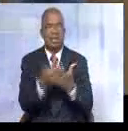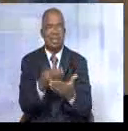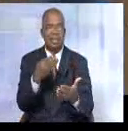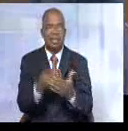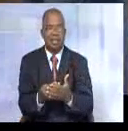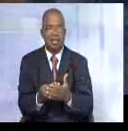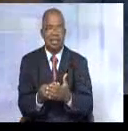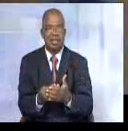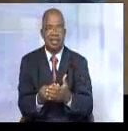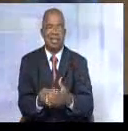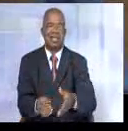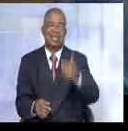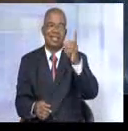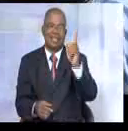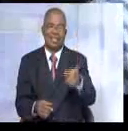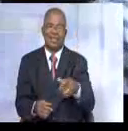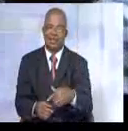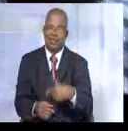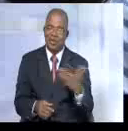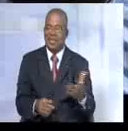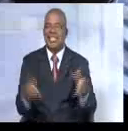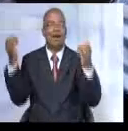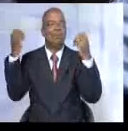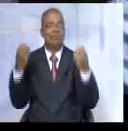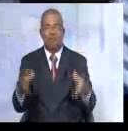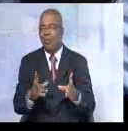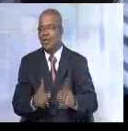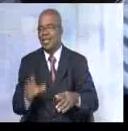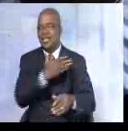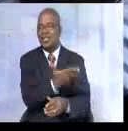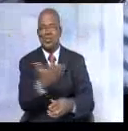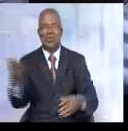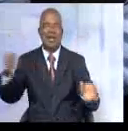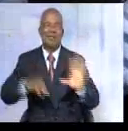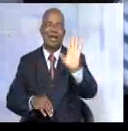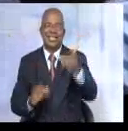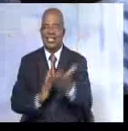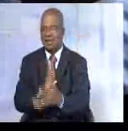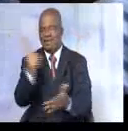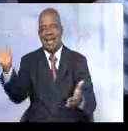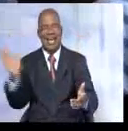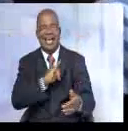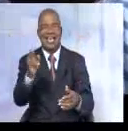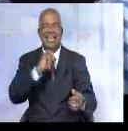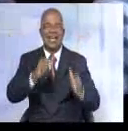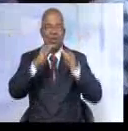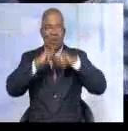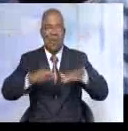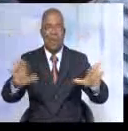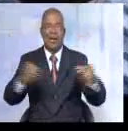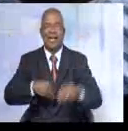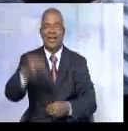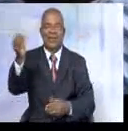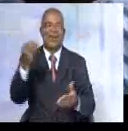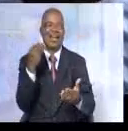faire, mais présentement nous sommes en Zouglou baladeur. Ils apprécient, ils nous lancent des paroles, des bénédictions, ils nous donnent des jetons